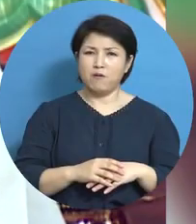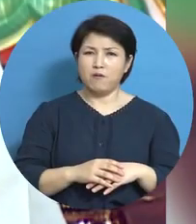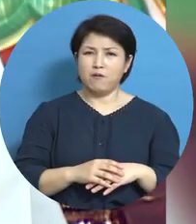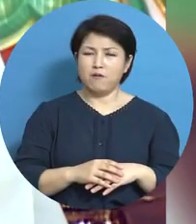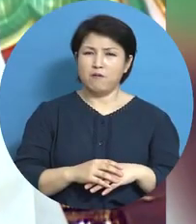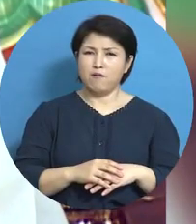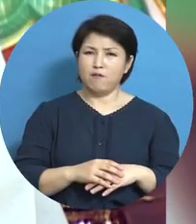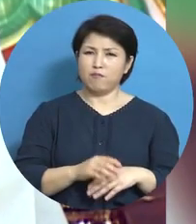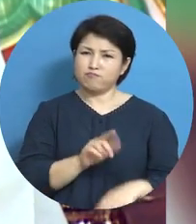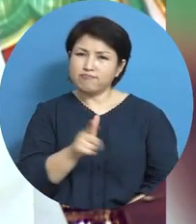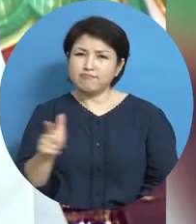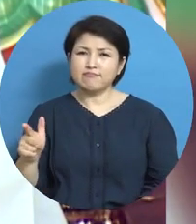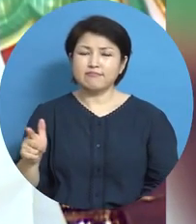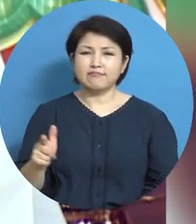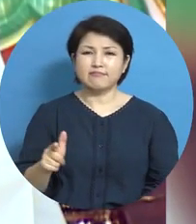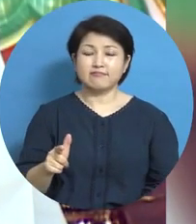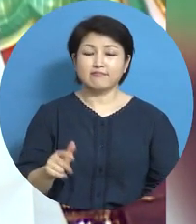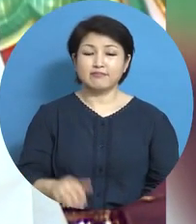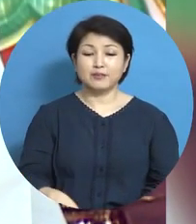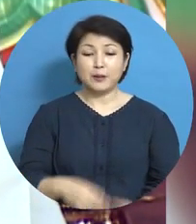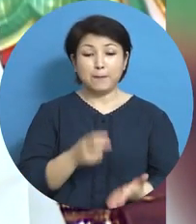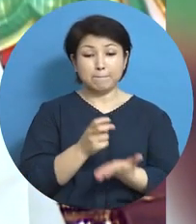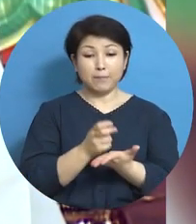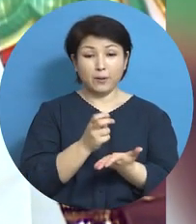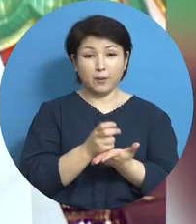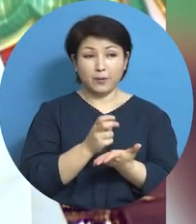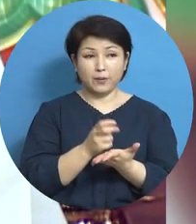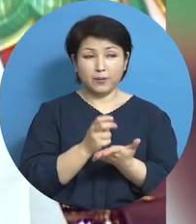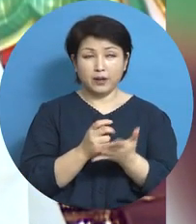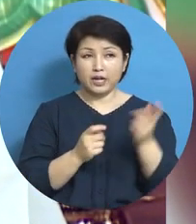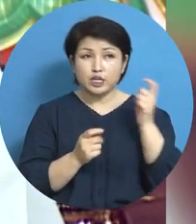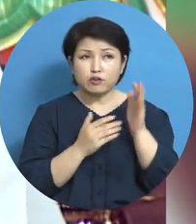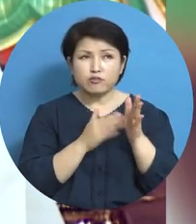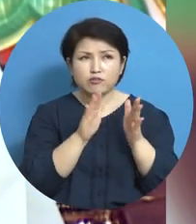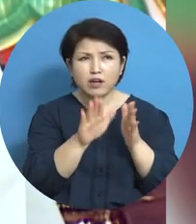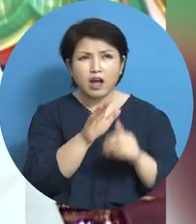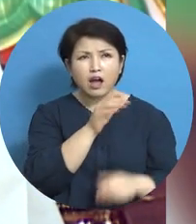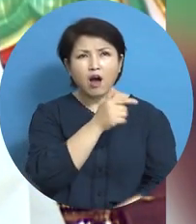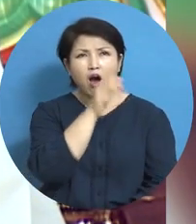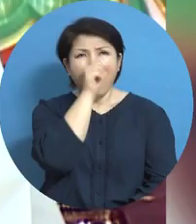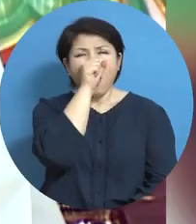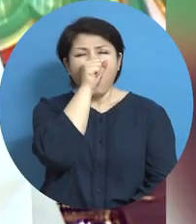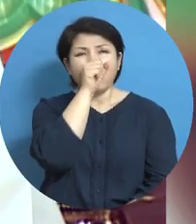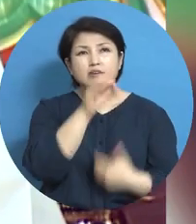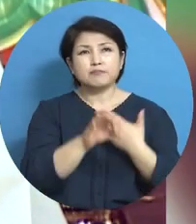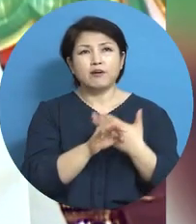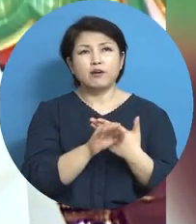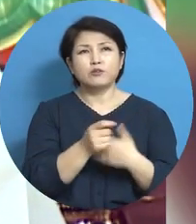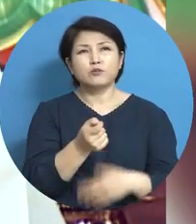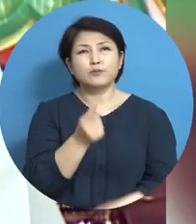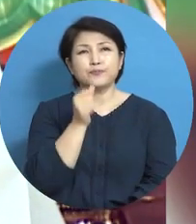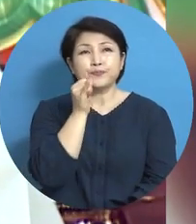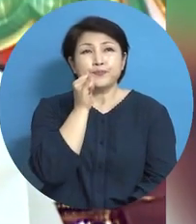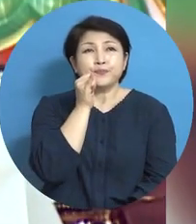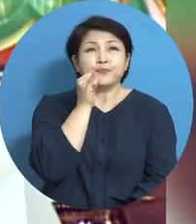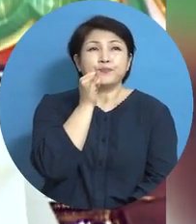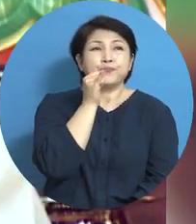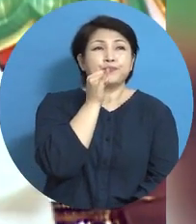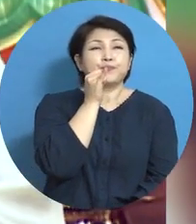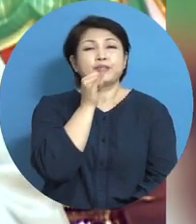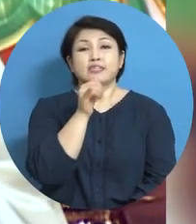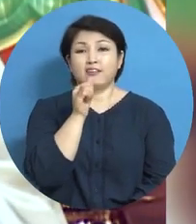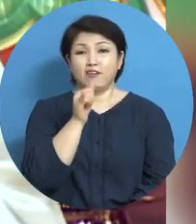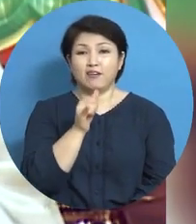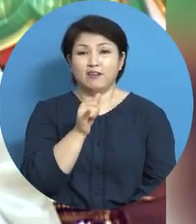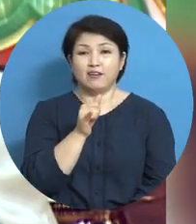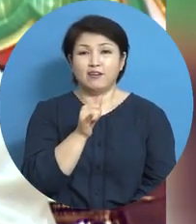사람이 이 법을 듣고 좋으면요. 약간 도취 현상이 생기죠. 남한테 얘기할